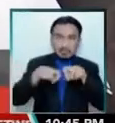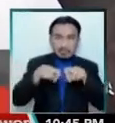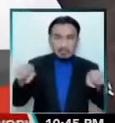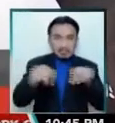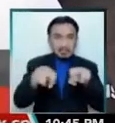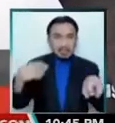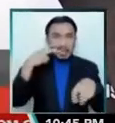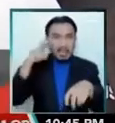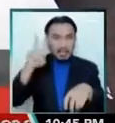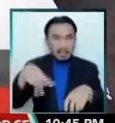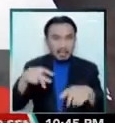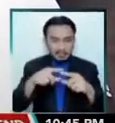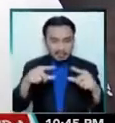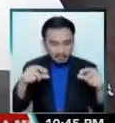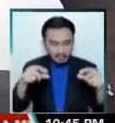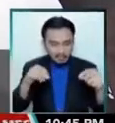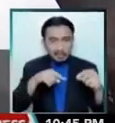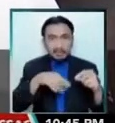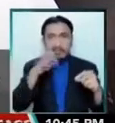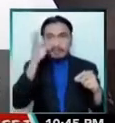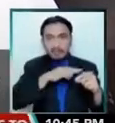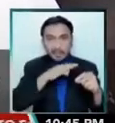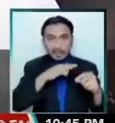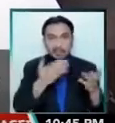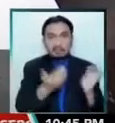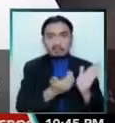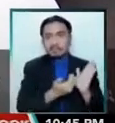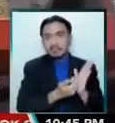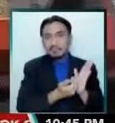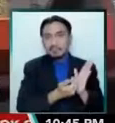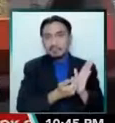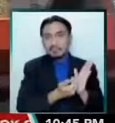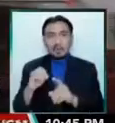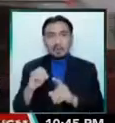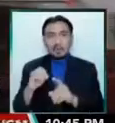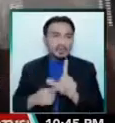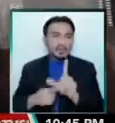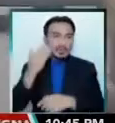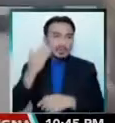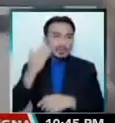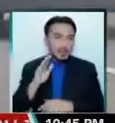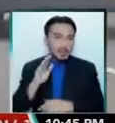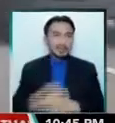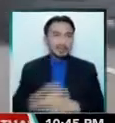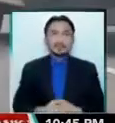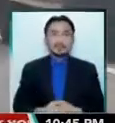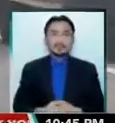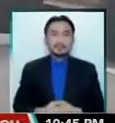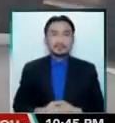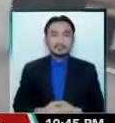pike. At ako, original ng vaccine card. Kawawa sila. Grabe,